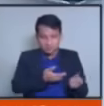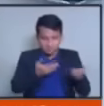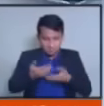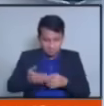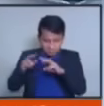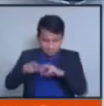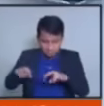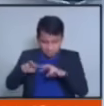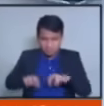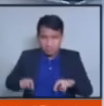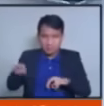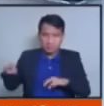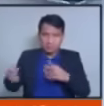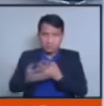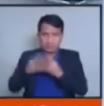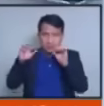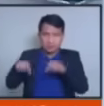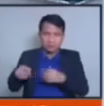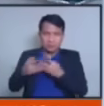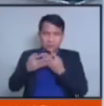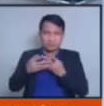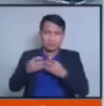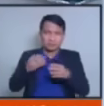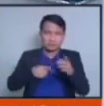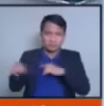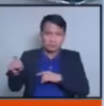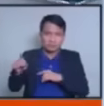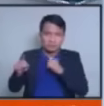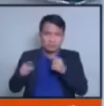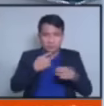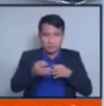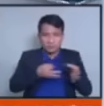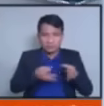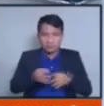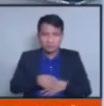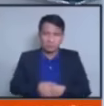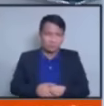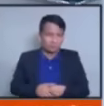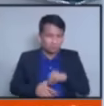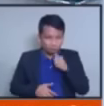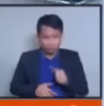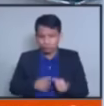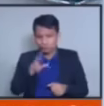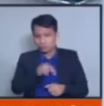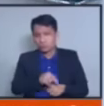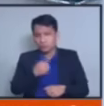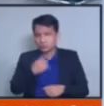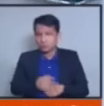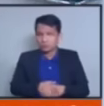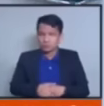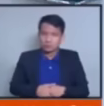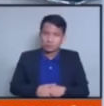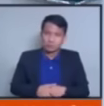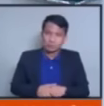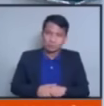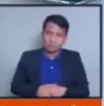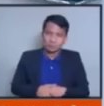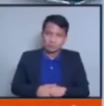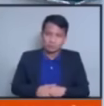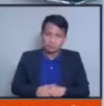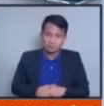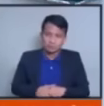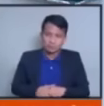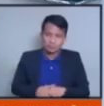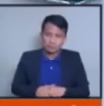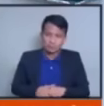research, kinulong nyo raw yung bata para hindi makatakas at makapagsumbong? Hindi po, hindi ko po kinulong yan sir. Meron po may mga resibo po